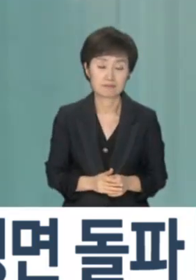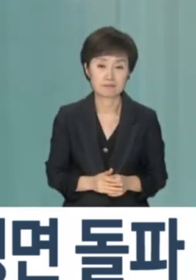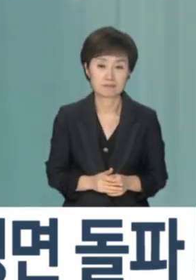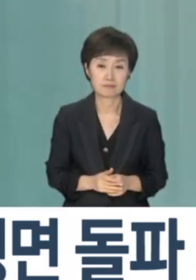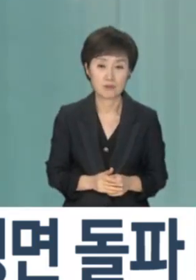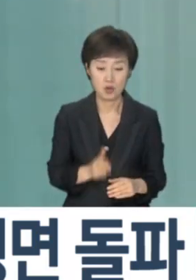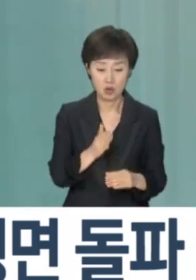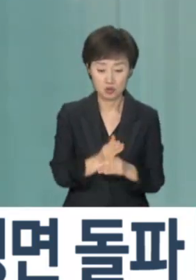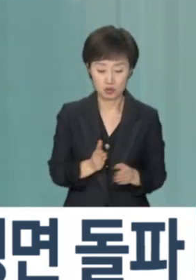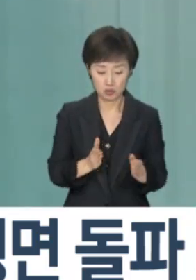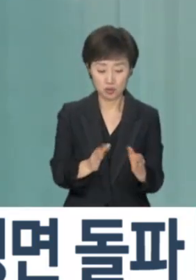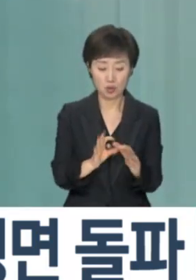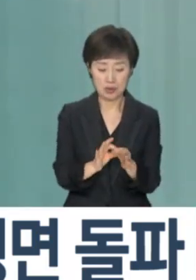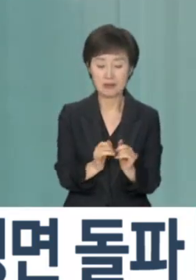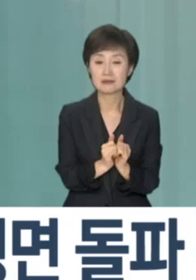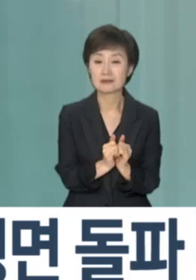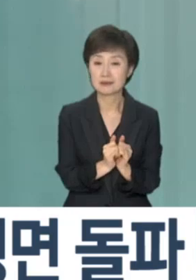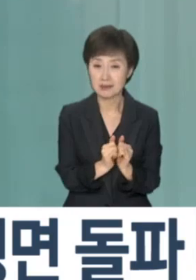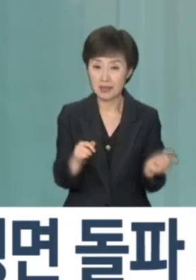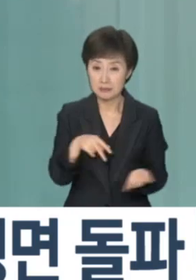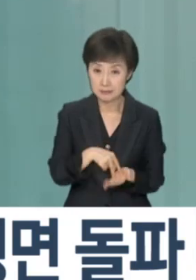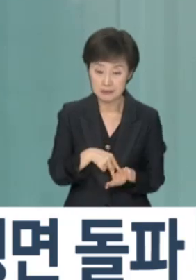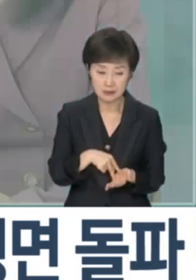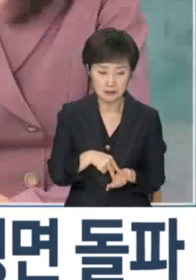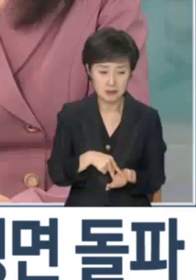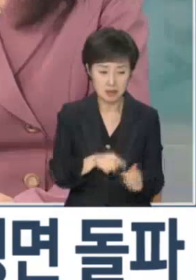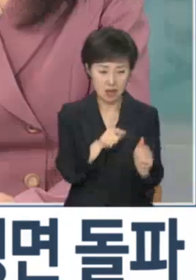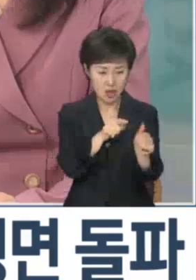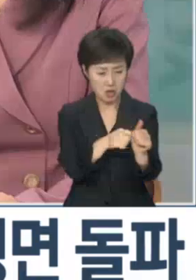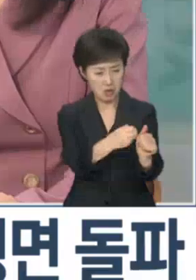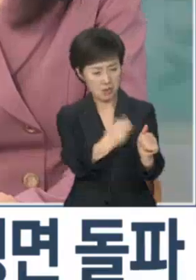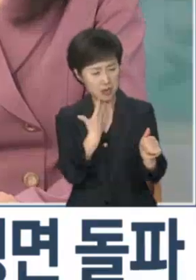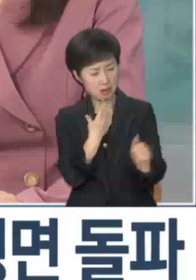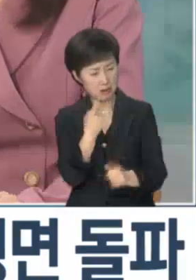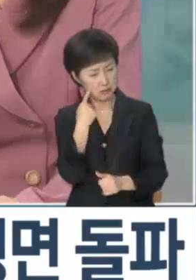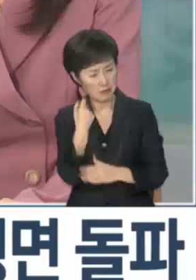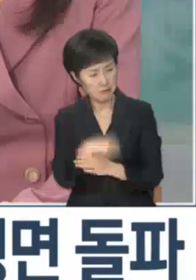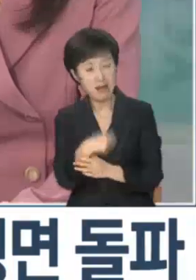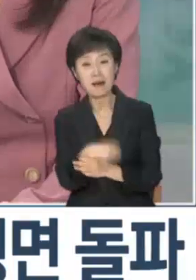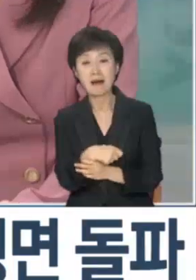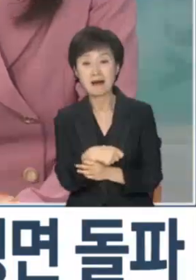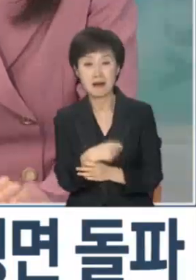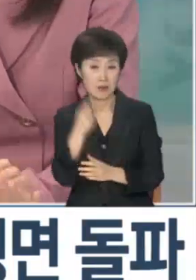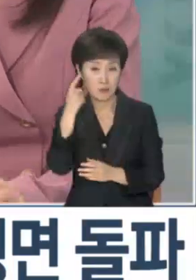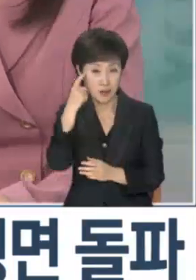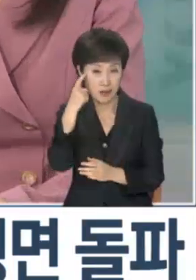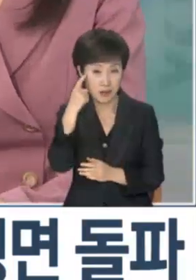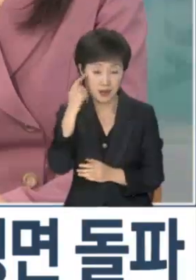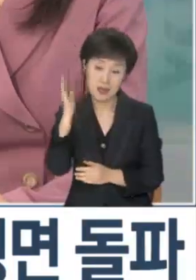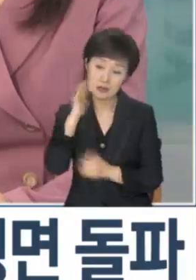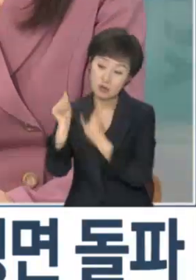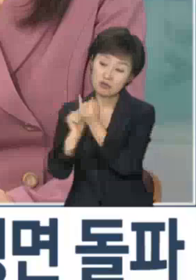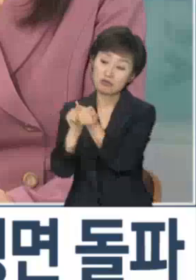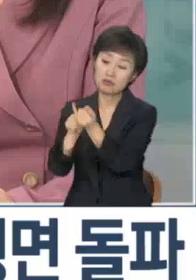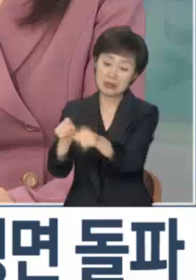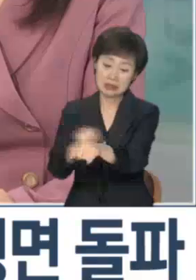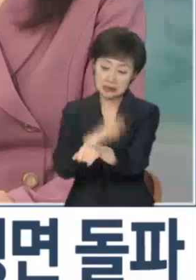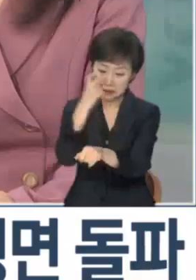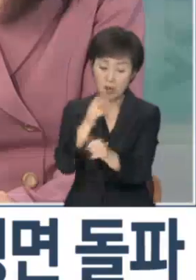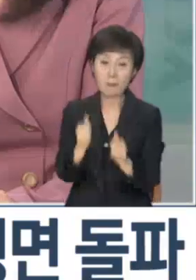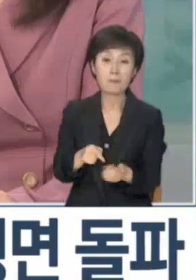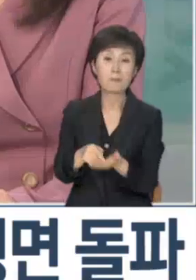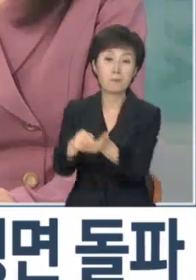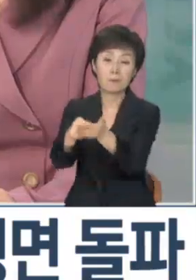계신 국민들께서는 한동훈 장관의 대답이 공정하게 들리지는 않았을 것 같습니다. 특히 일단 김건희 여사에 대한 특검법이